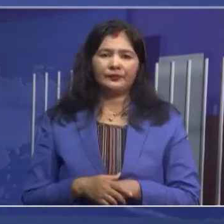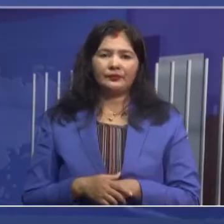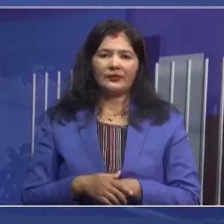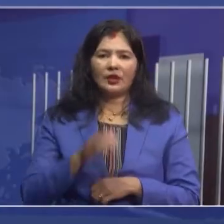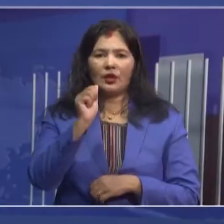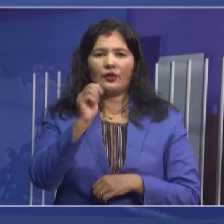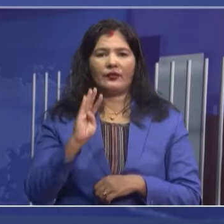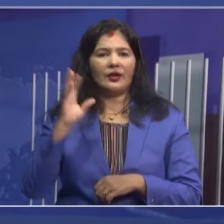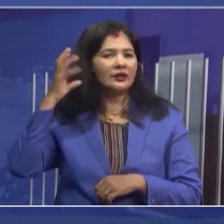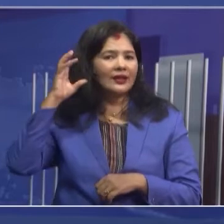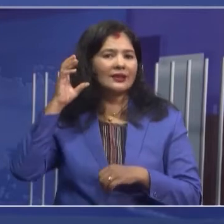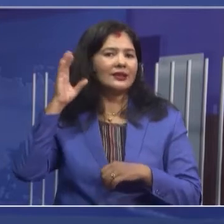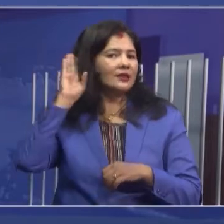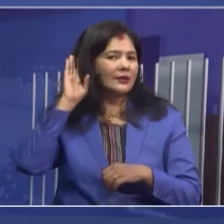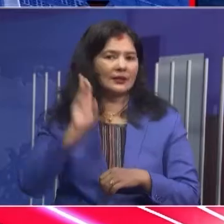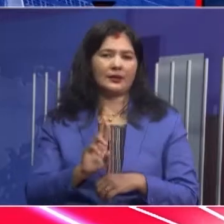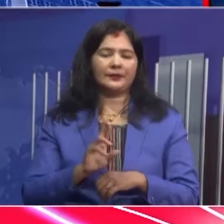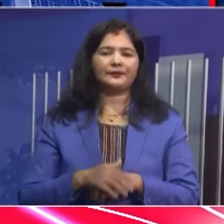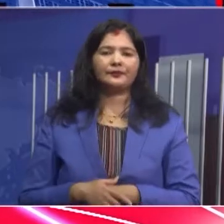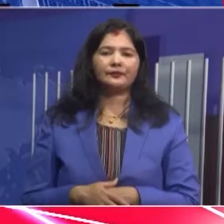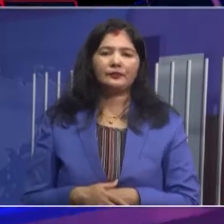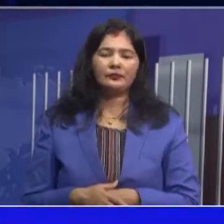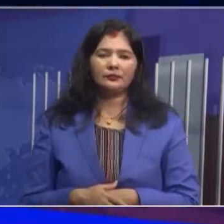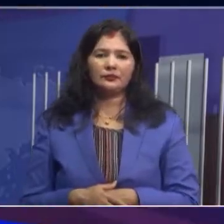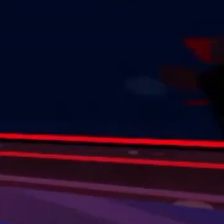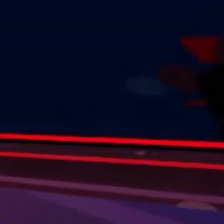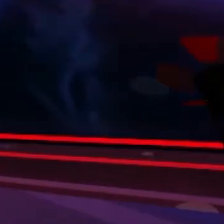अब अन्तर्राष्ट्रिय समाचार